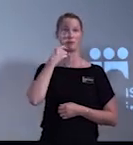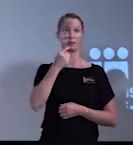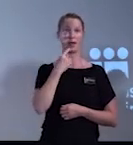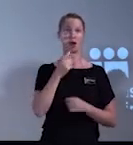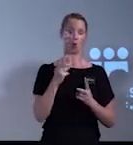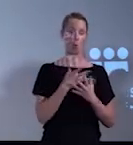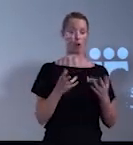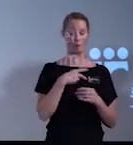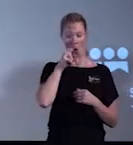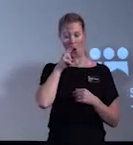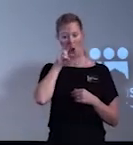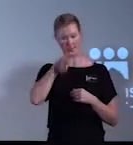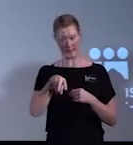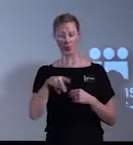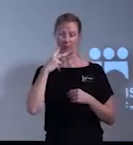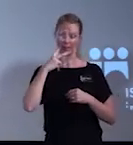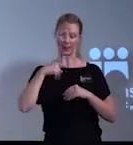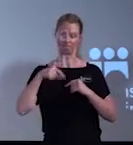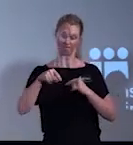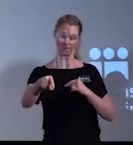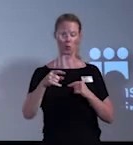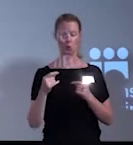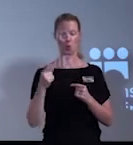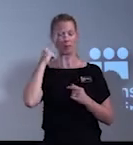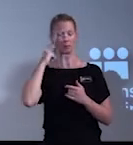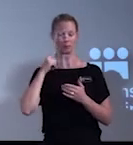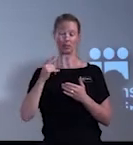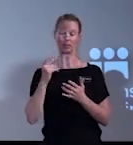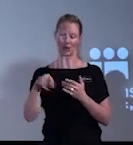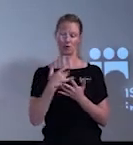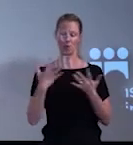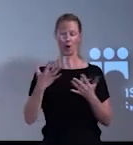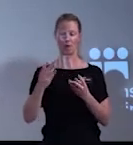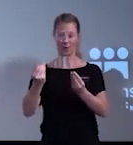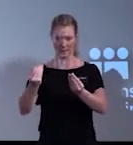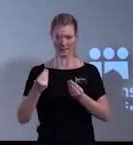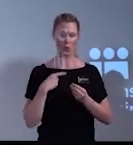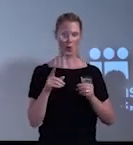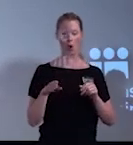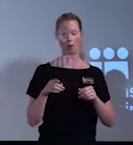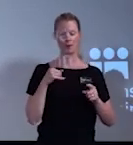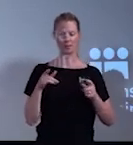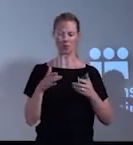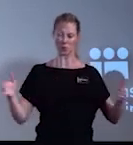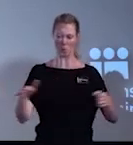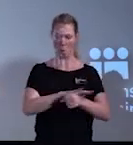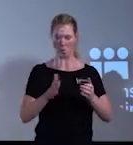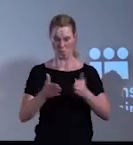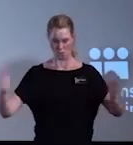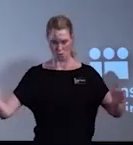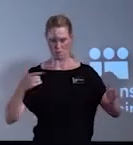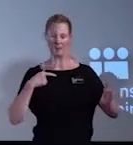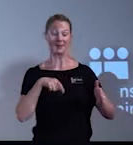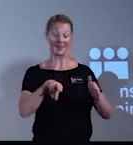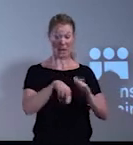många har vi tittat på och det här många krävdes för att ha kvalitet och egentligen var bordet så här stort. Och nu får du helt enkelt, ja, ni